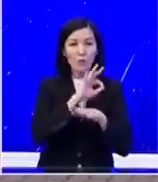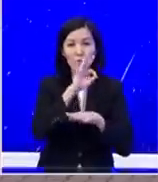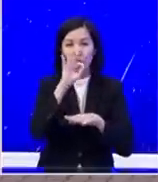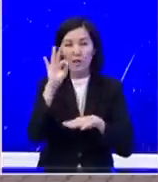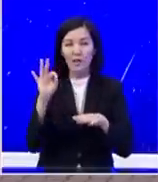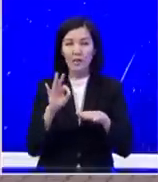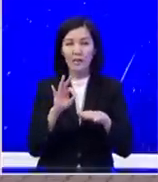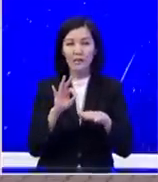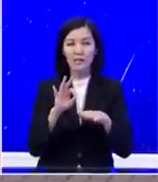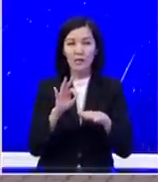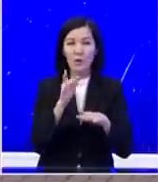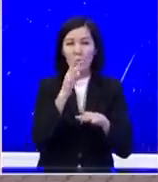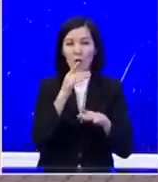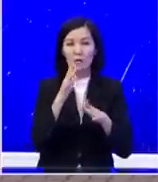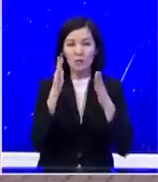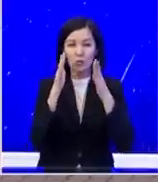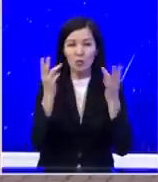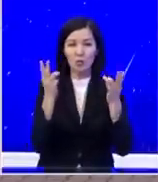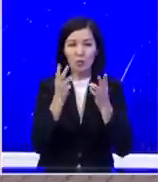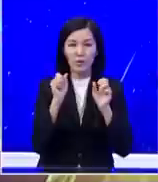оқуға біз үндеп жатырмыз.